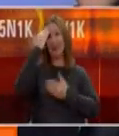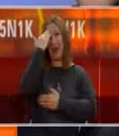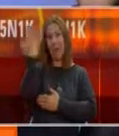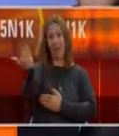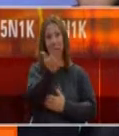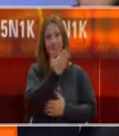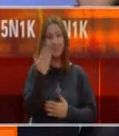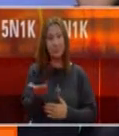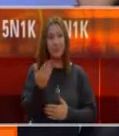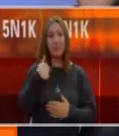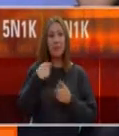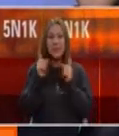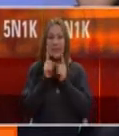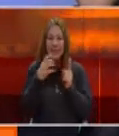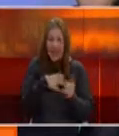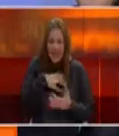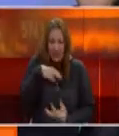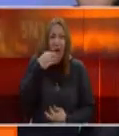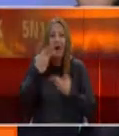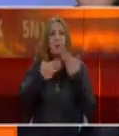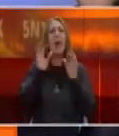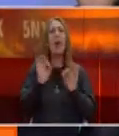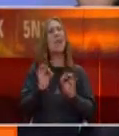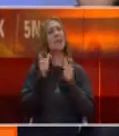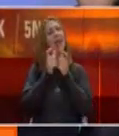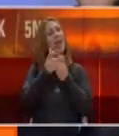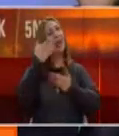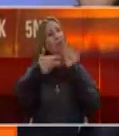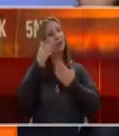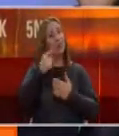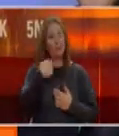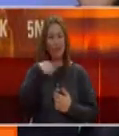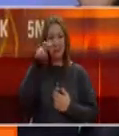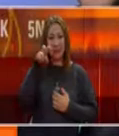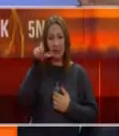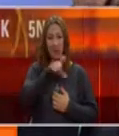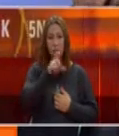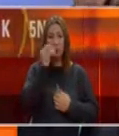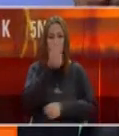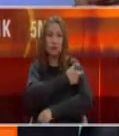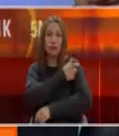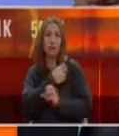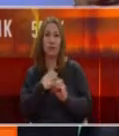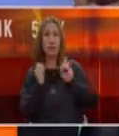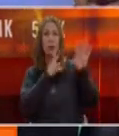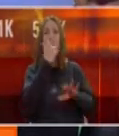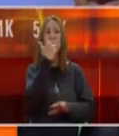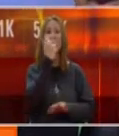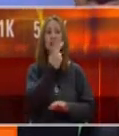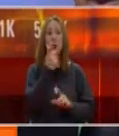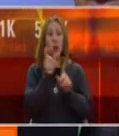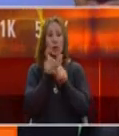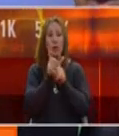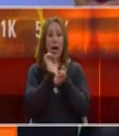istiyorum. Ben kısaca bir kendimden bahsedeyim, sonra hemen derneği tabii anlatacağım. Ben 8 aylıkken çocuk esirgeme yurduna verildim. 3,5 yaşında koruyucu